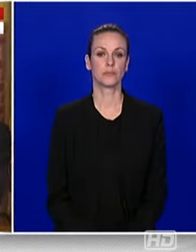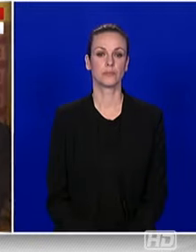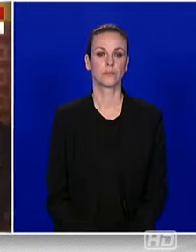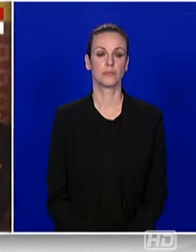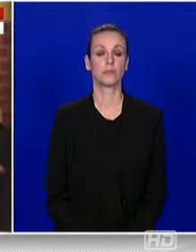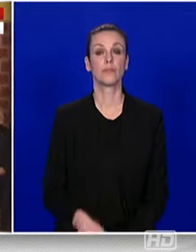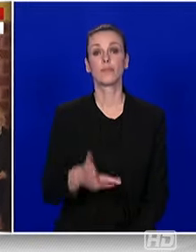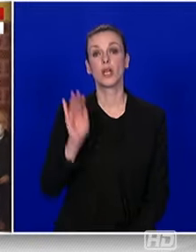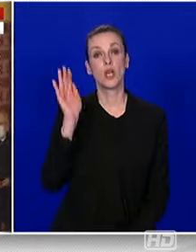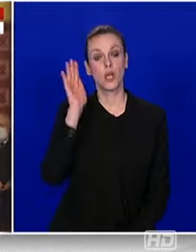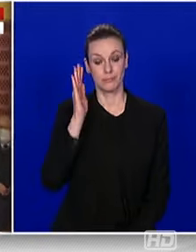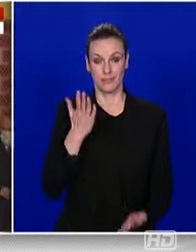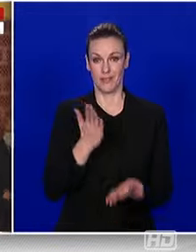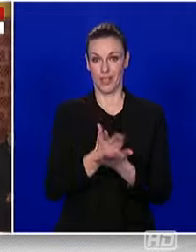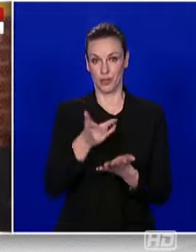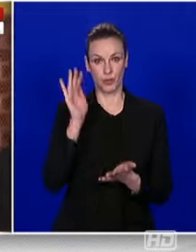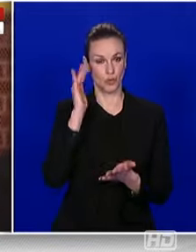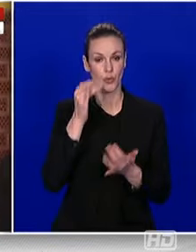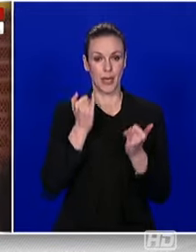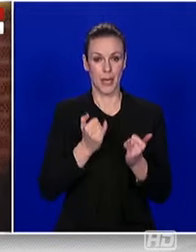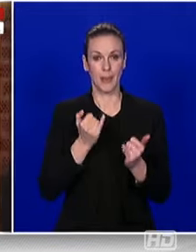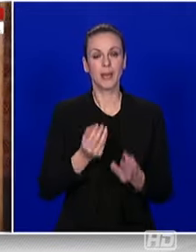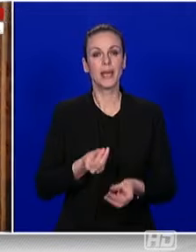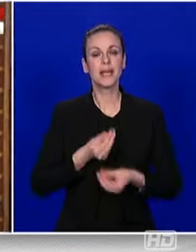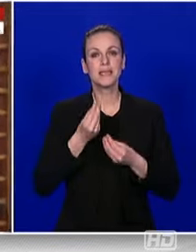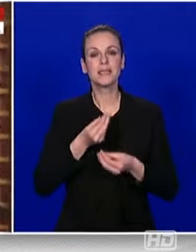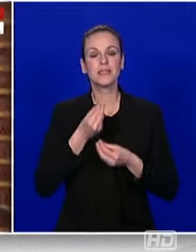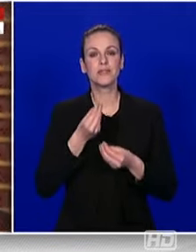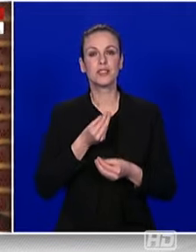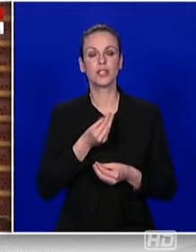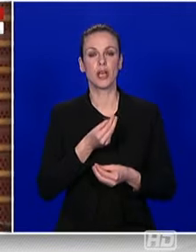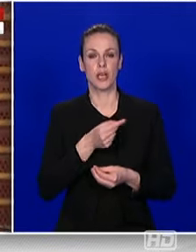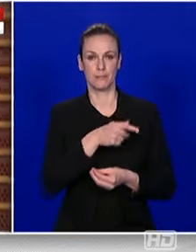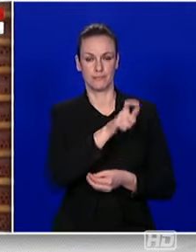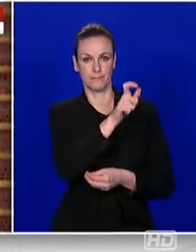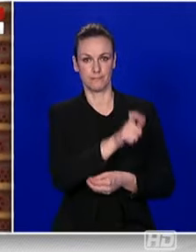Čuli smo danas izvješće od